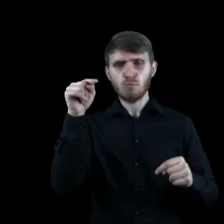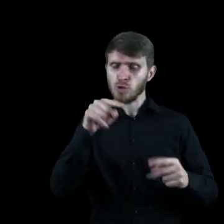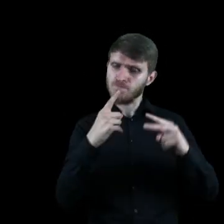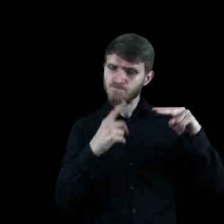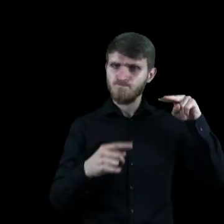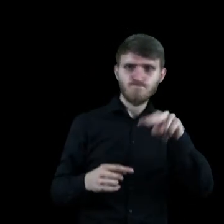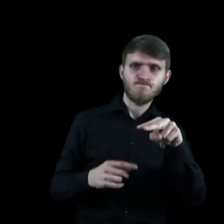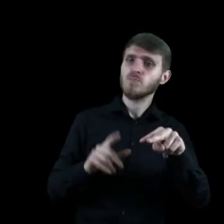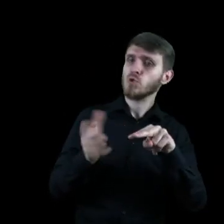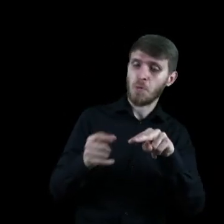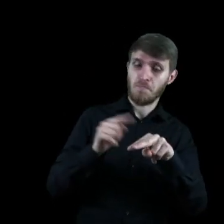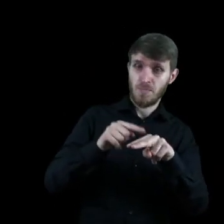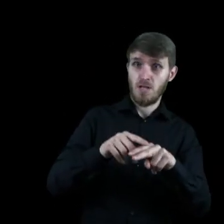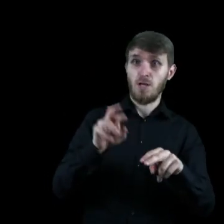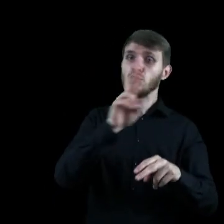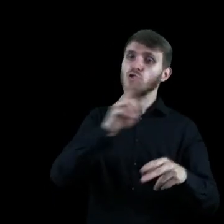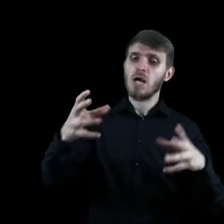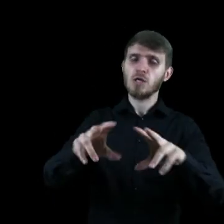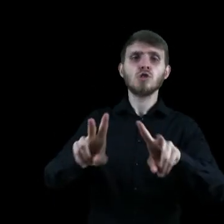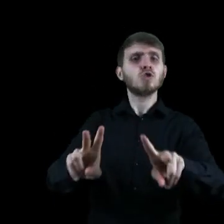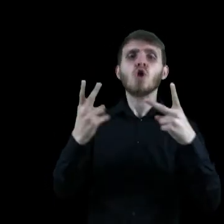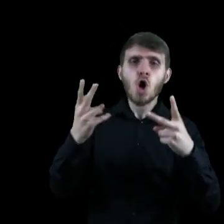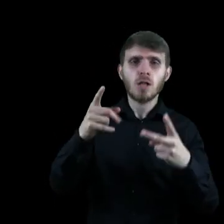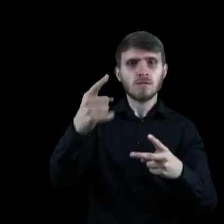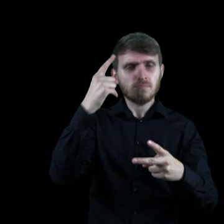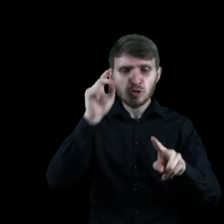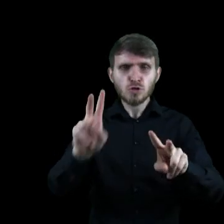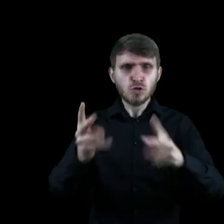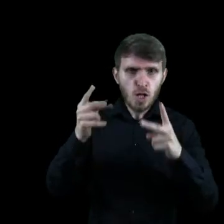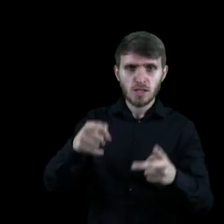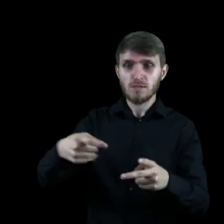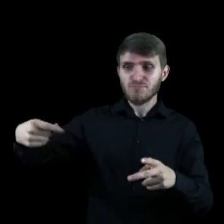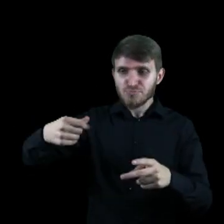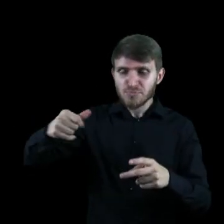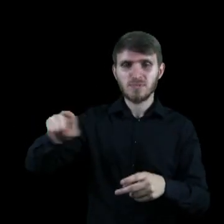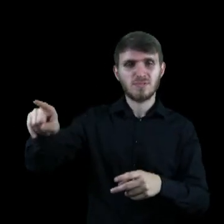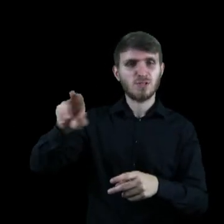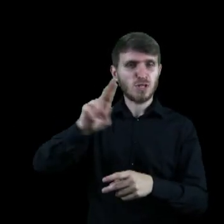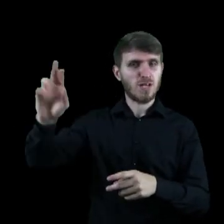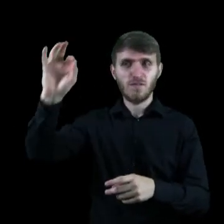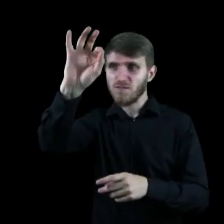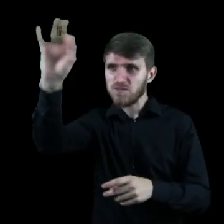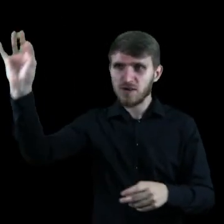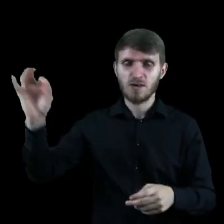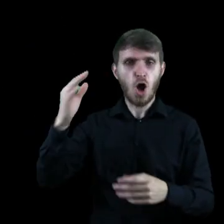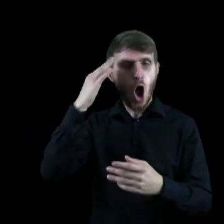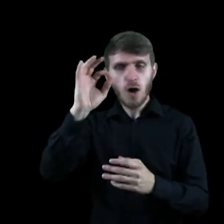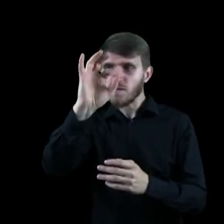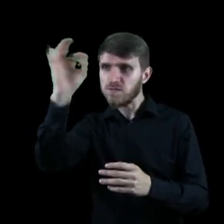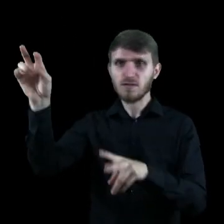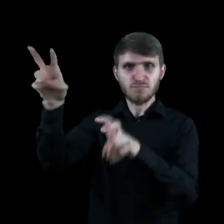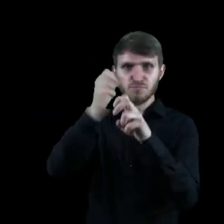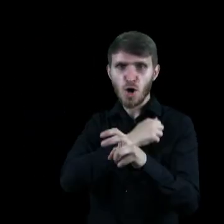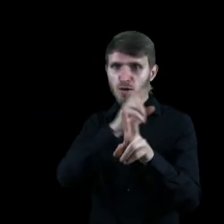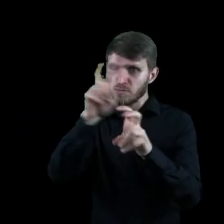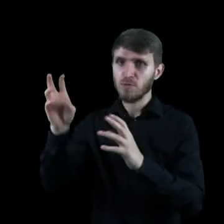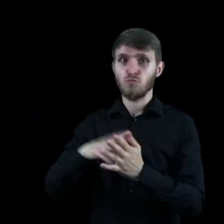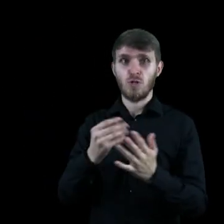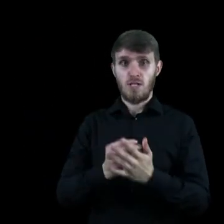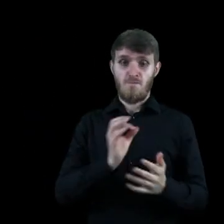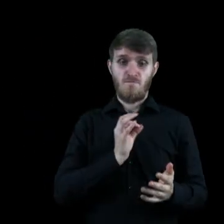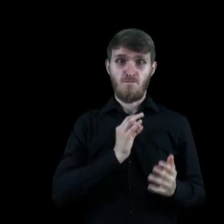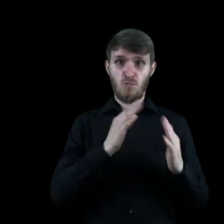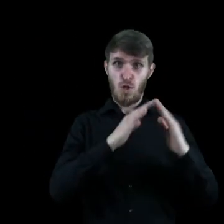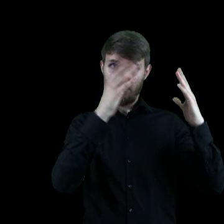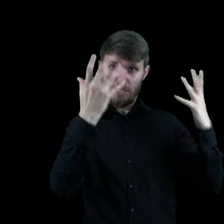4 miliony. Należy na to spojrzeć w ten sposób, że aktywa są finansowane z pasywów. Czyli inaczej mówiąc, nasze